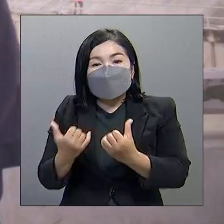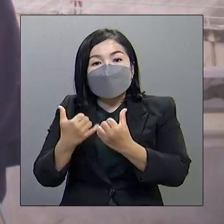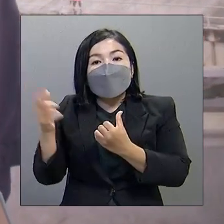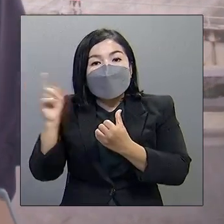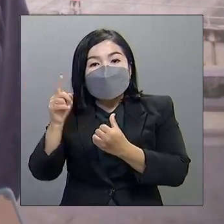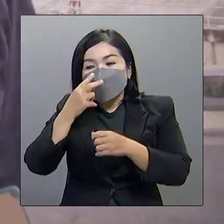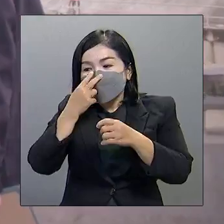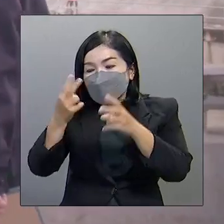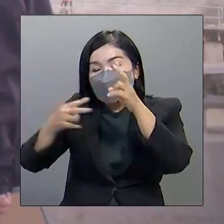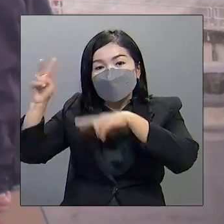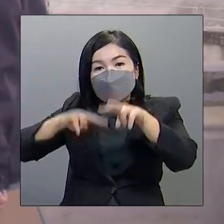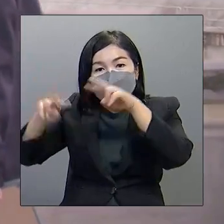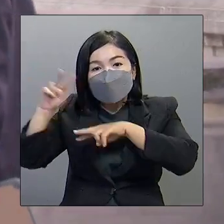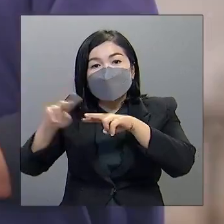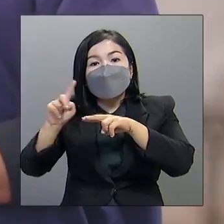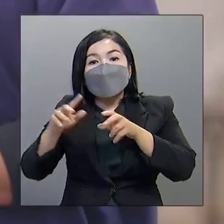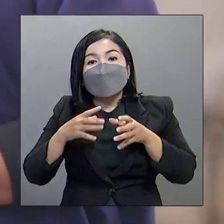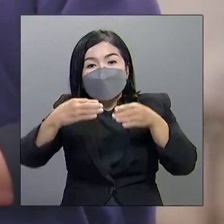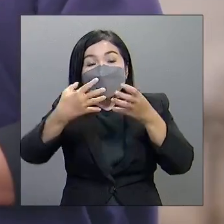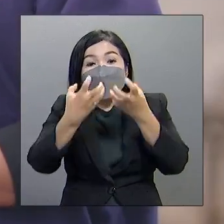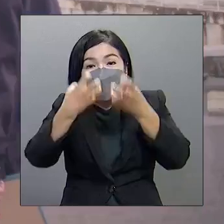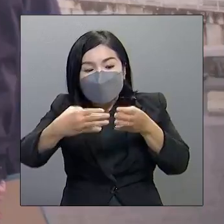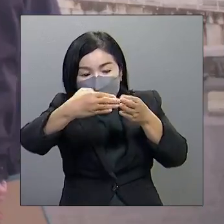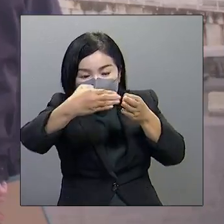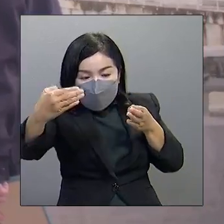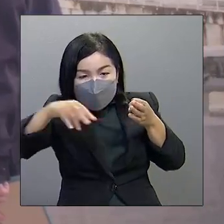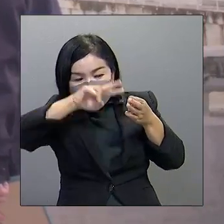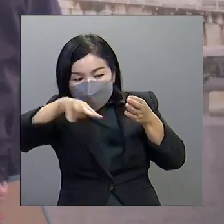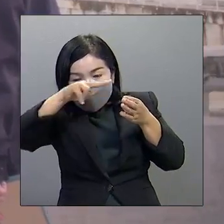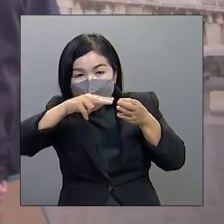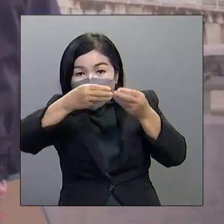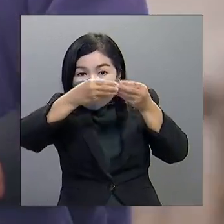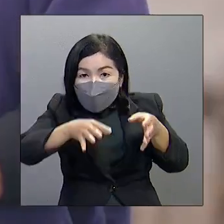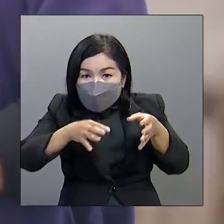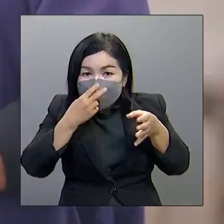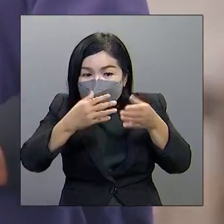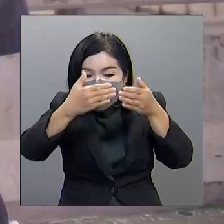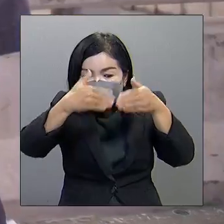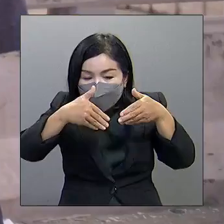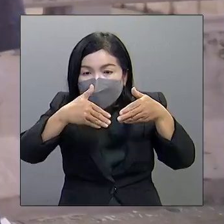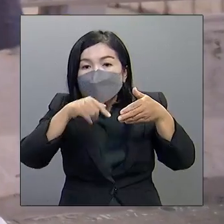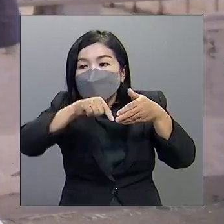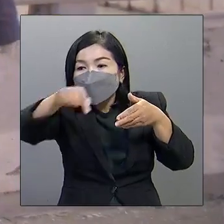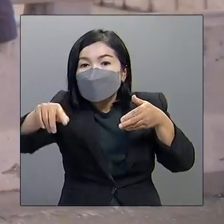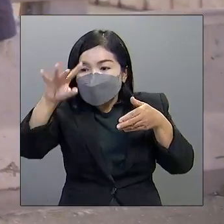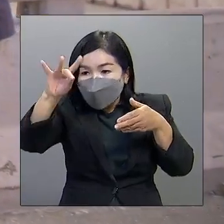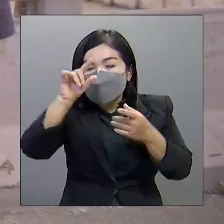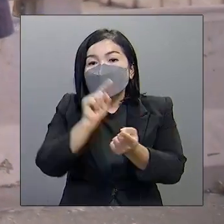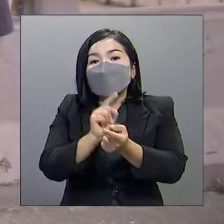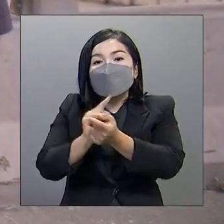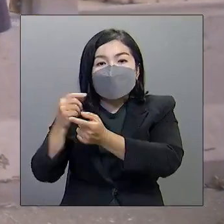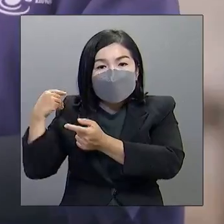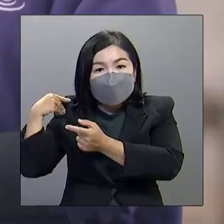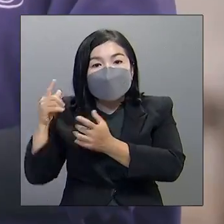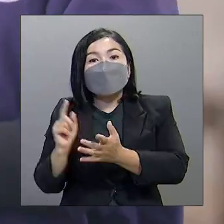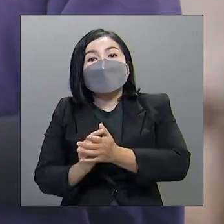จะต้องตรวจสอบความมั่นคงของคันกั้นน้ำเราใช้รถสำรวจเรารู้แล้วว่ามีจุดสุดนะครับ8จุดอีกประเด็นนึงคือเราอยู่